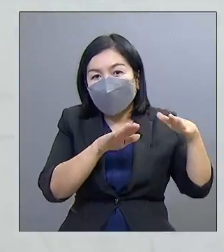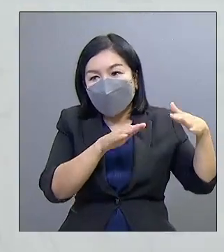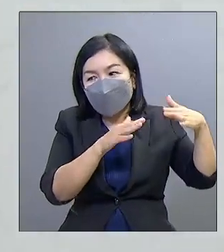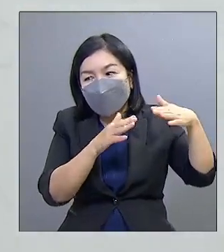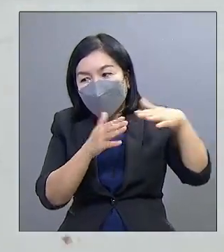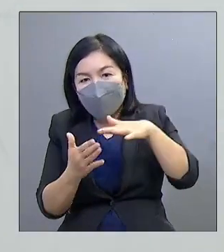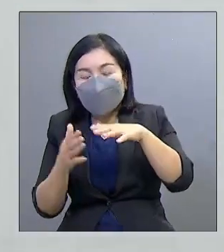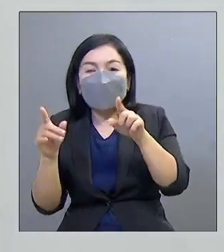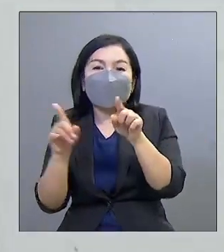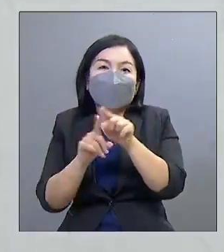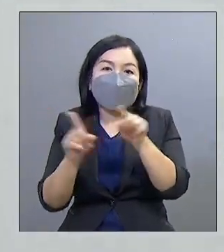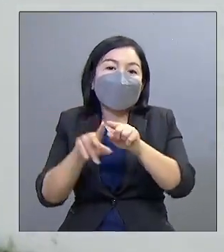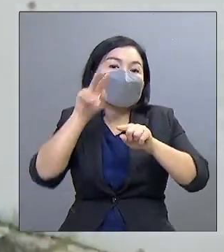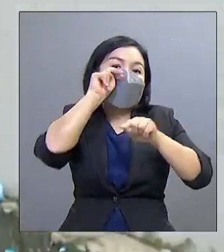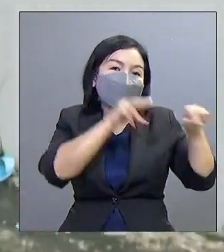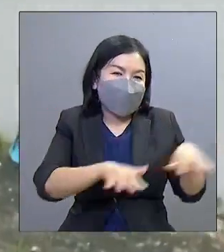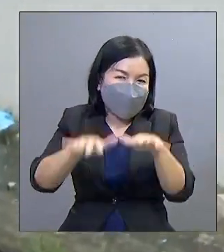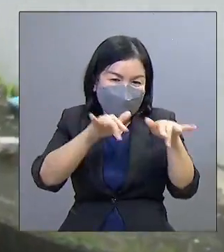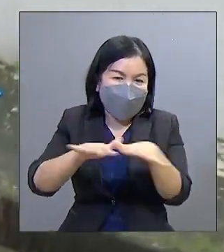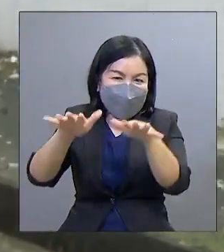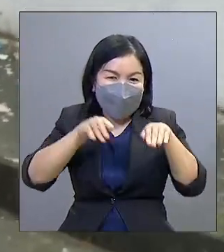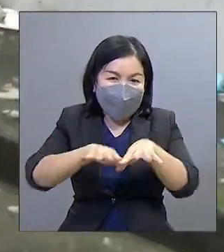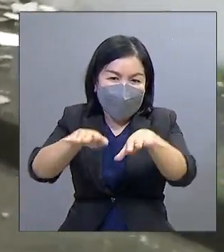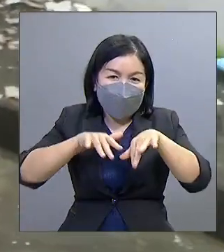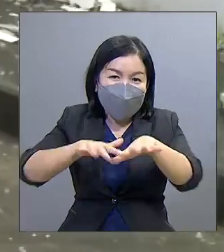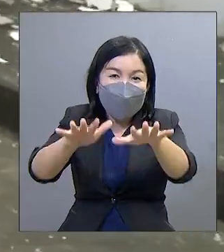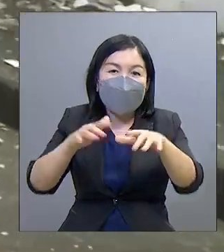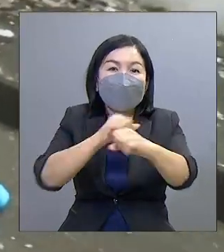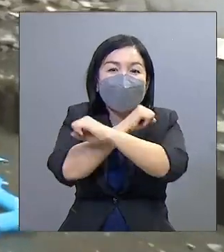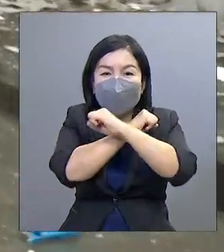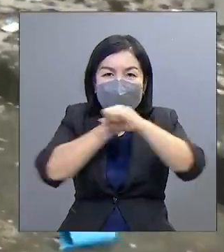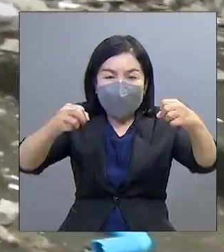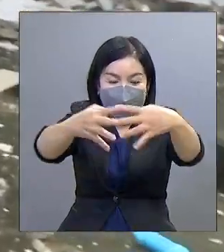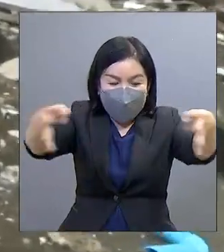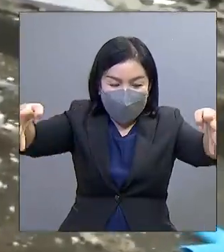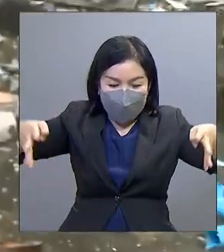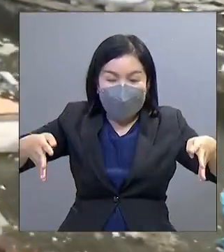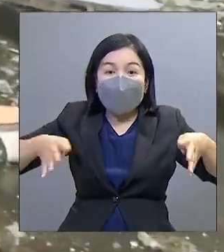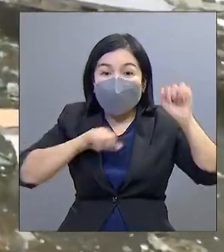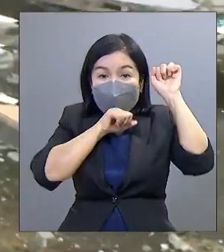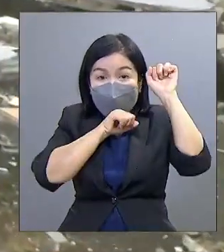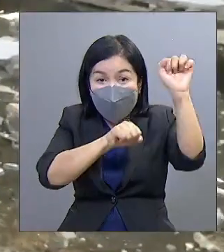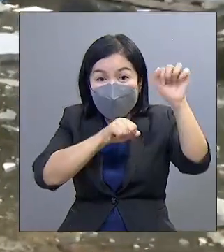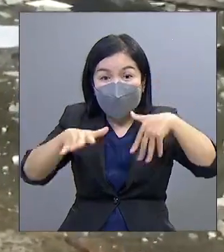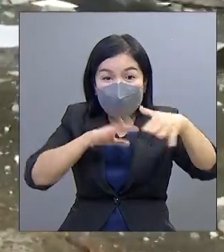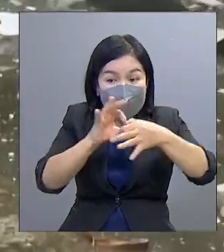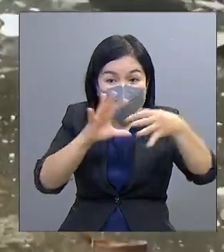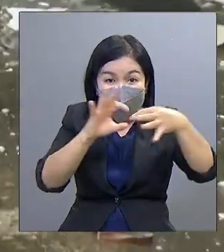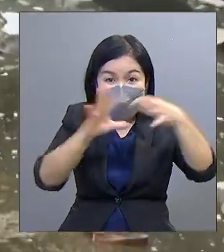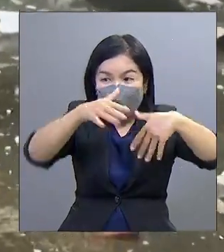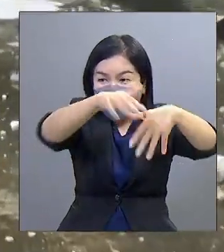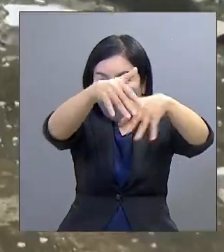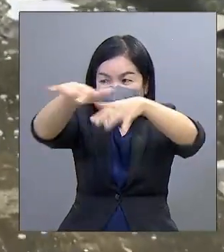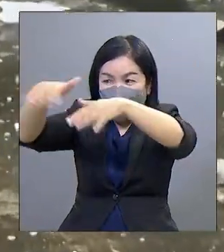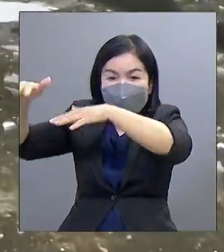ป็นอีกจุดหนึ่งที่เป็นทางน้ำผ่านนะคะทำให้เจ้าหน้าที่ยังคงกันพื้นที่บริเวณนี้นะคะและก็ประกาศให้คนที่ไม่เกี่ยวข้องหรือว่าคนที่อยู่